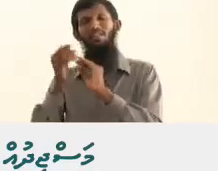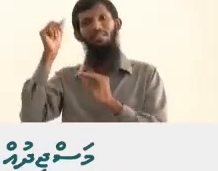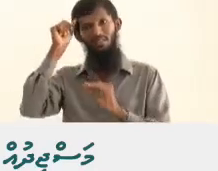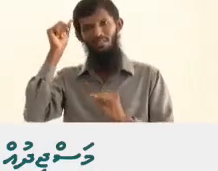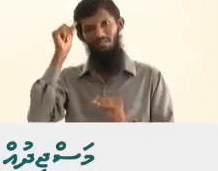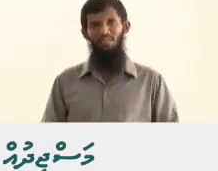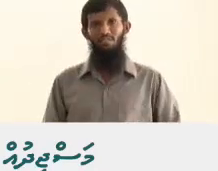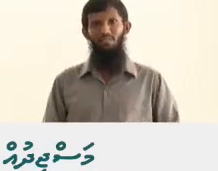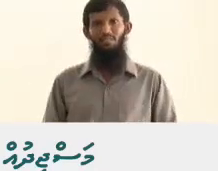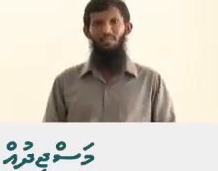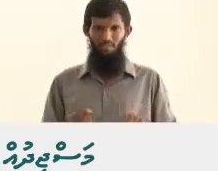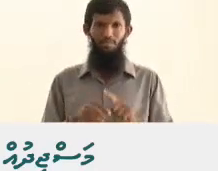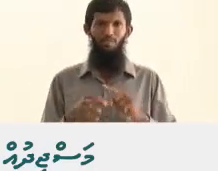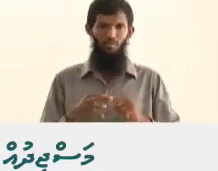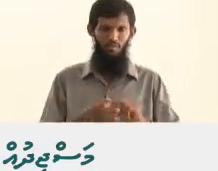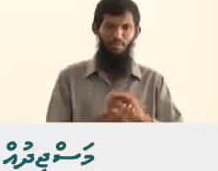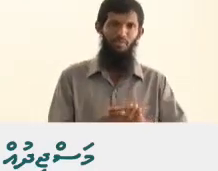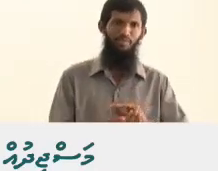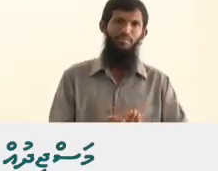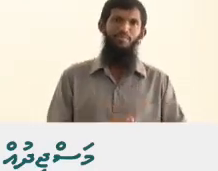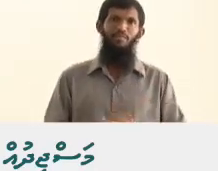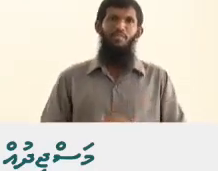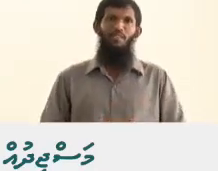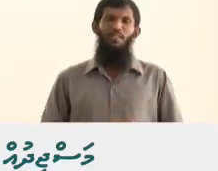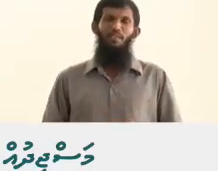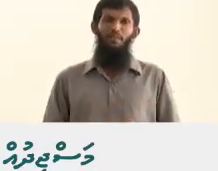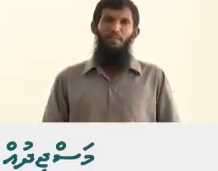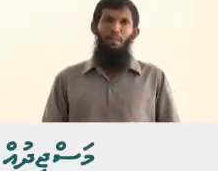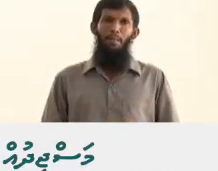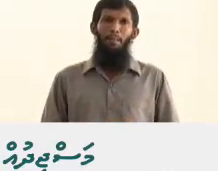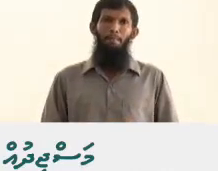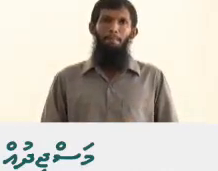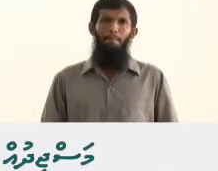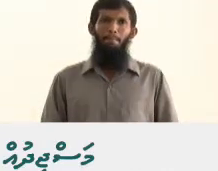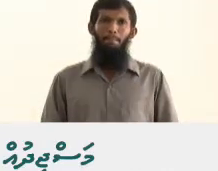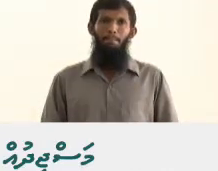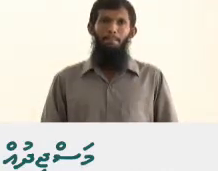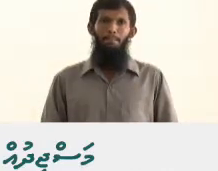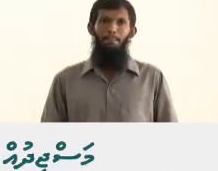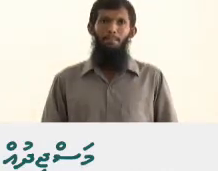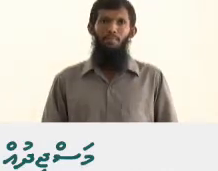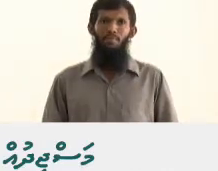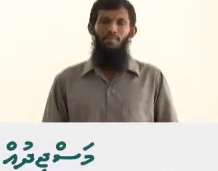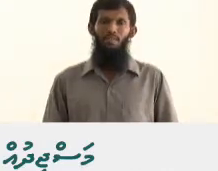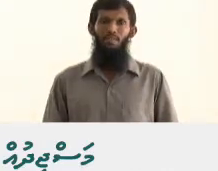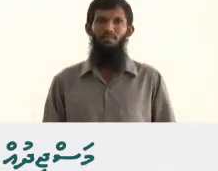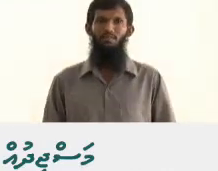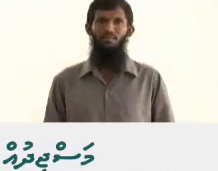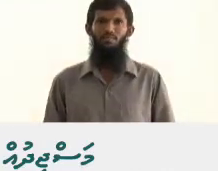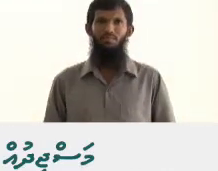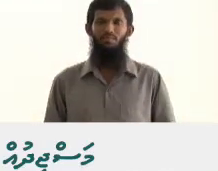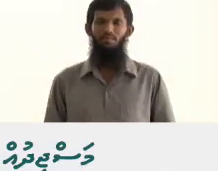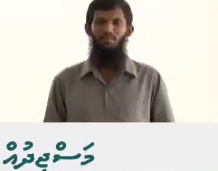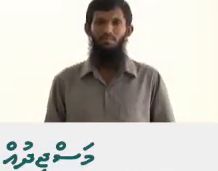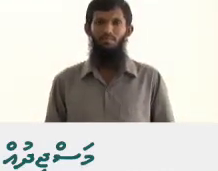kirit qur'anuga ma in allah wahi kurwa faave wama ya'lamu junud rabbika illa hu wama hiya